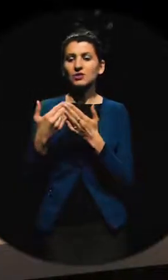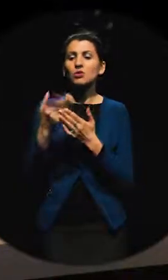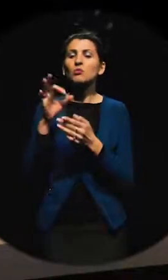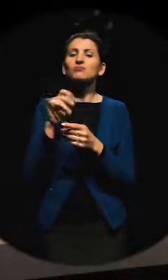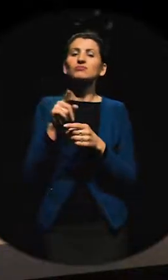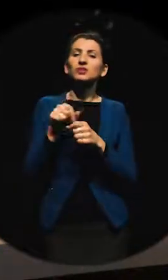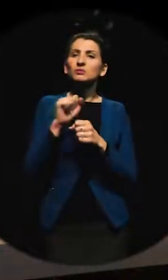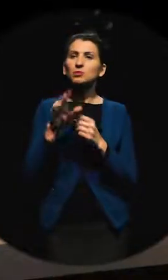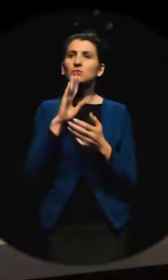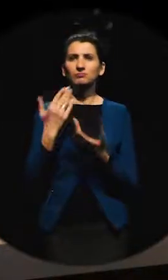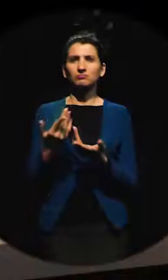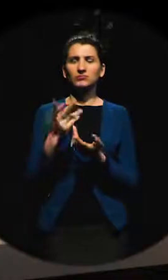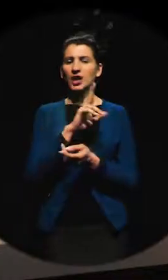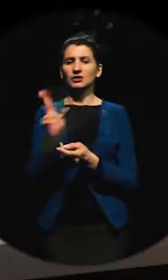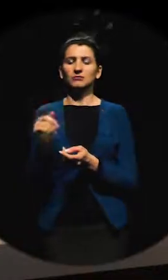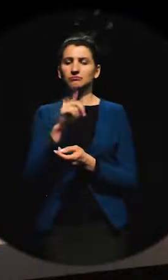strony podlega tabuizacji